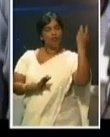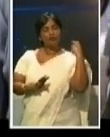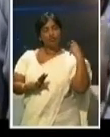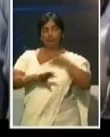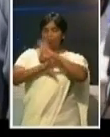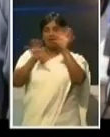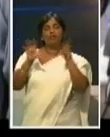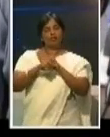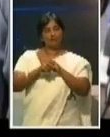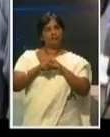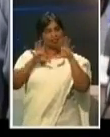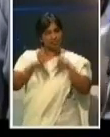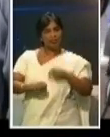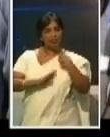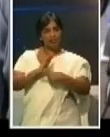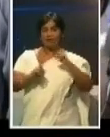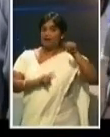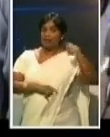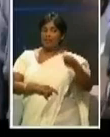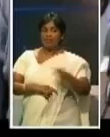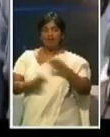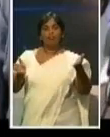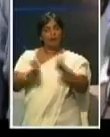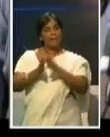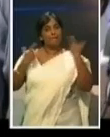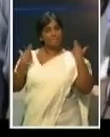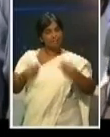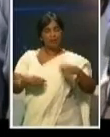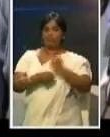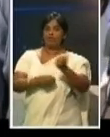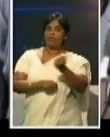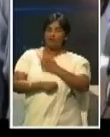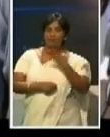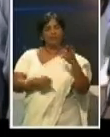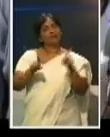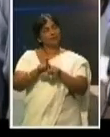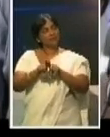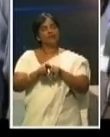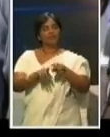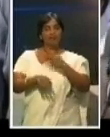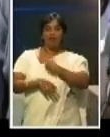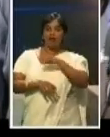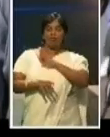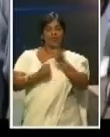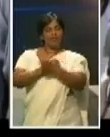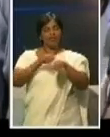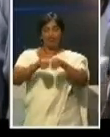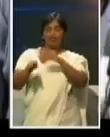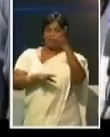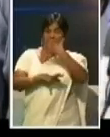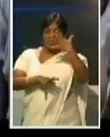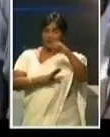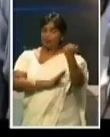මුස්ලිම් සියලු දෙනාට අයිති මාතෘභූමිය. හෙට දවසේ අපි මහින්ද රාජපක්ෂ, ගෝඨාභය රාජපක්ෂ ඇතුළු සංඝ වෙදගුරු ගොවි කම්කරු